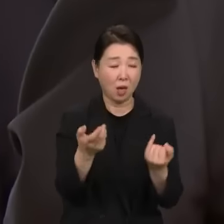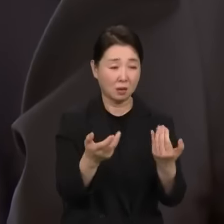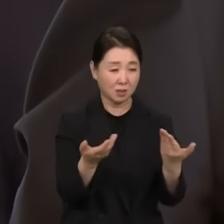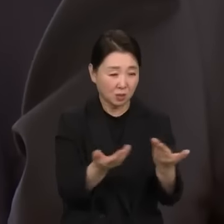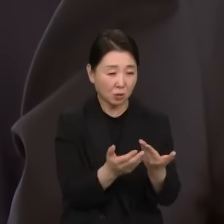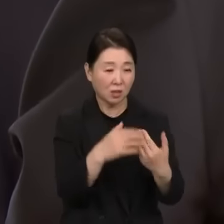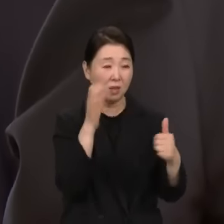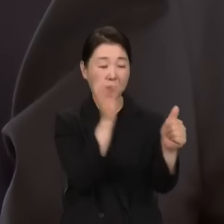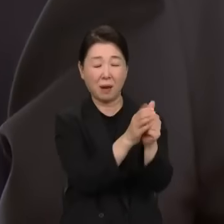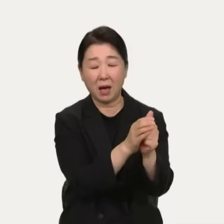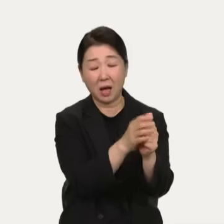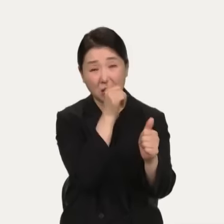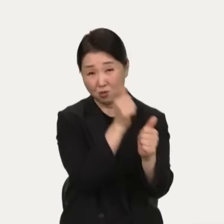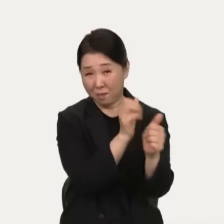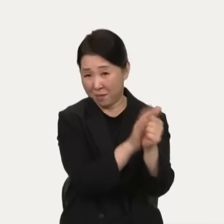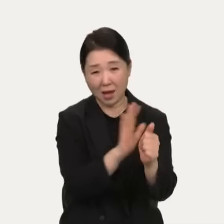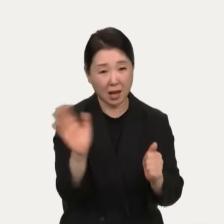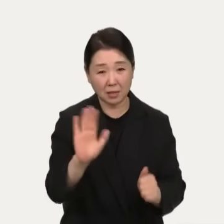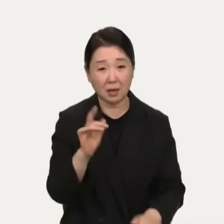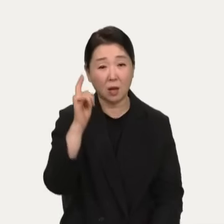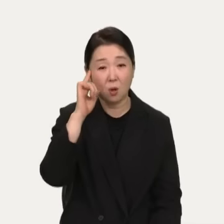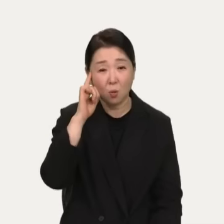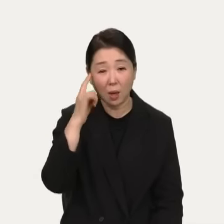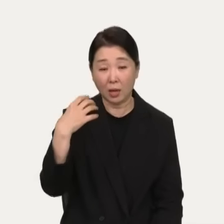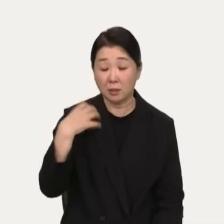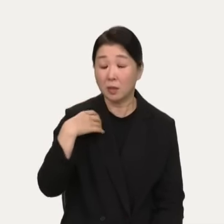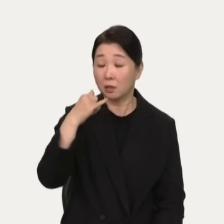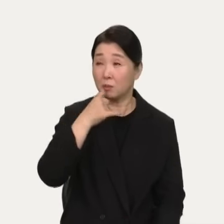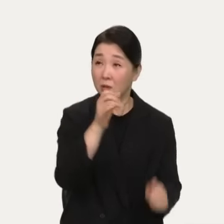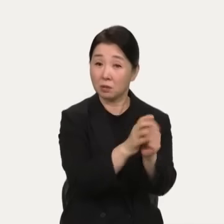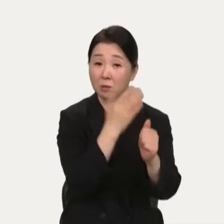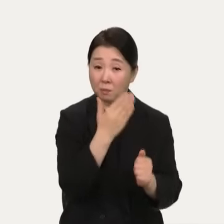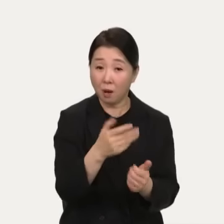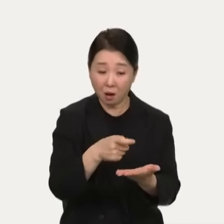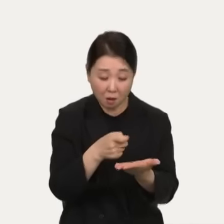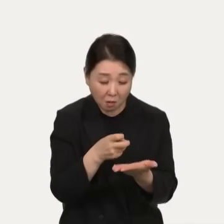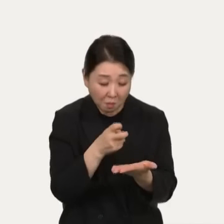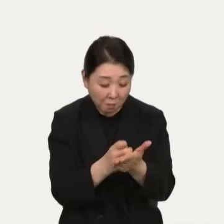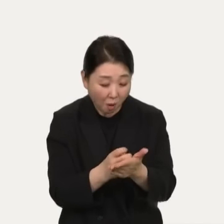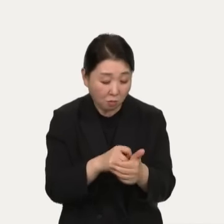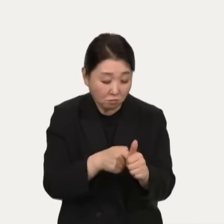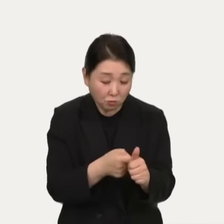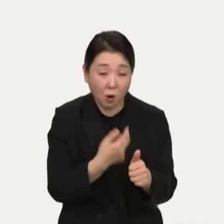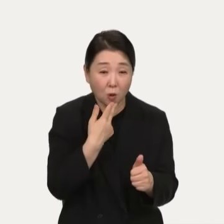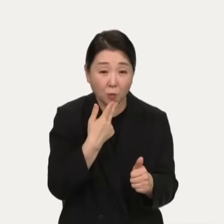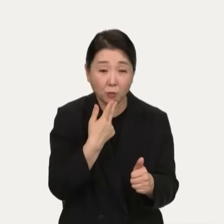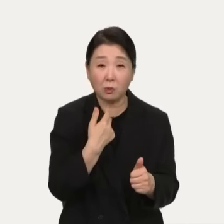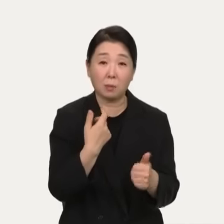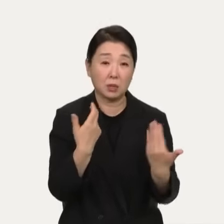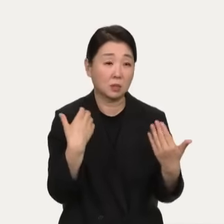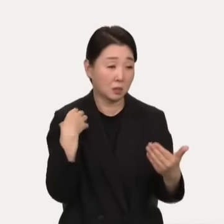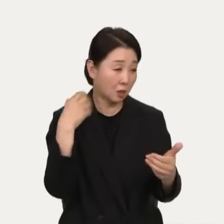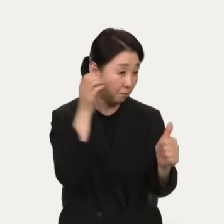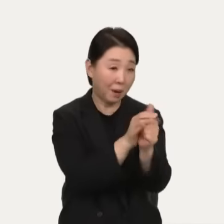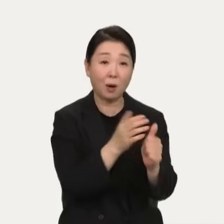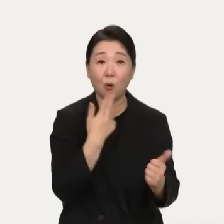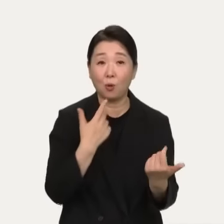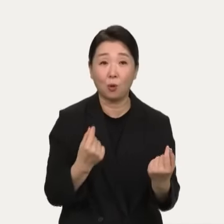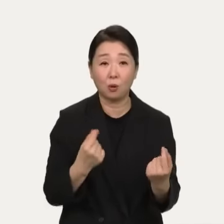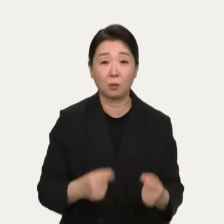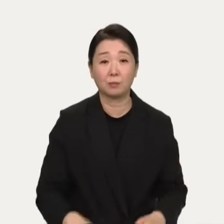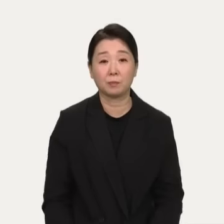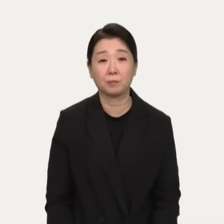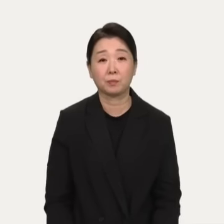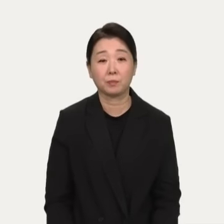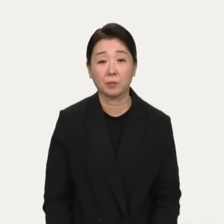어불성설이라고 반박했습니다. 책임이 있어야 뒤집어 씌우는데 처벌 조항이 없기 때문에 뒤집어 씌울 책임도 없다고 했습니다.